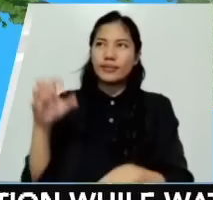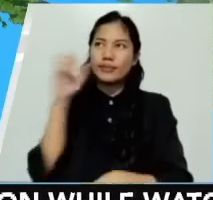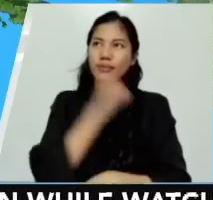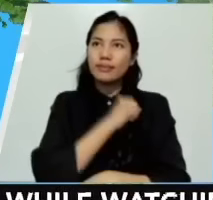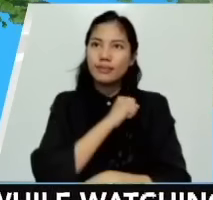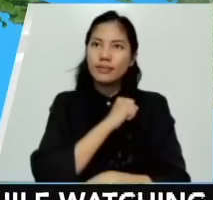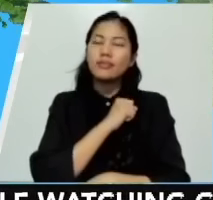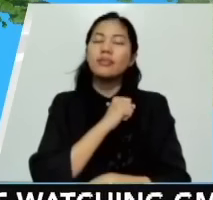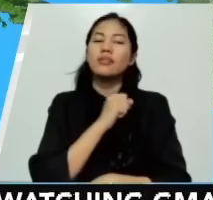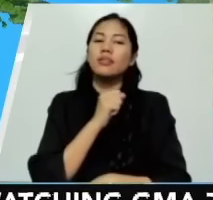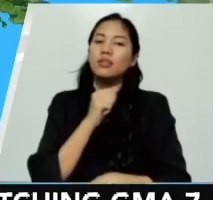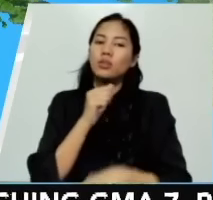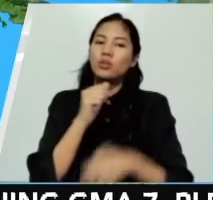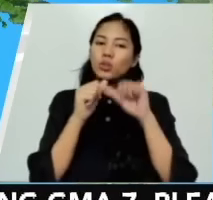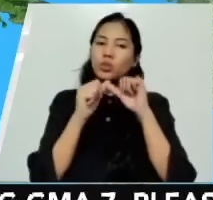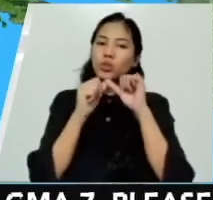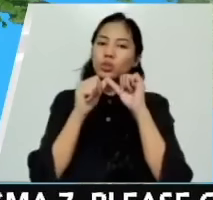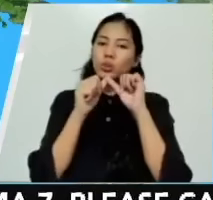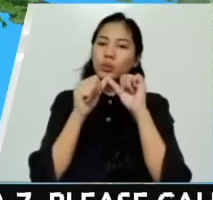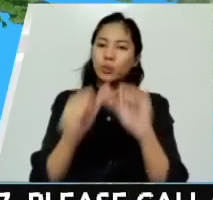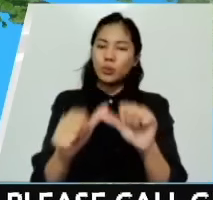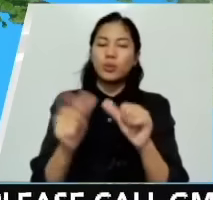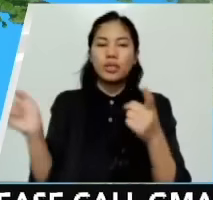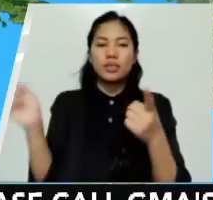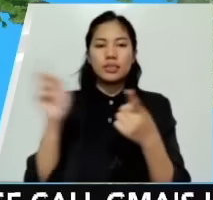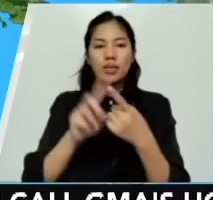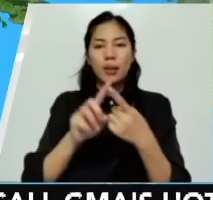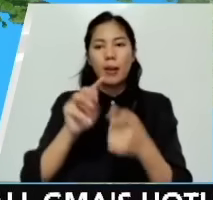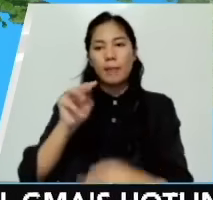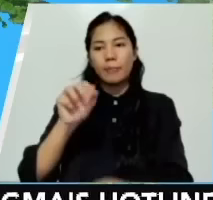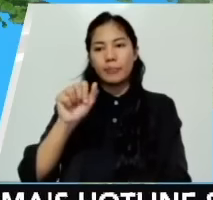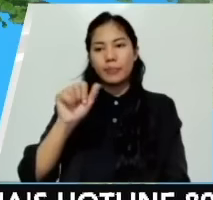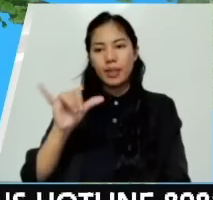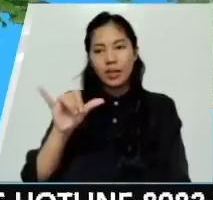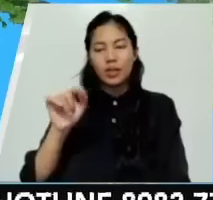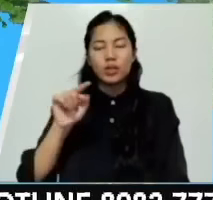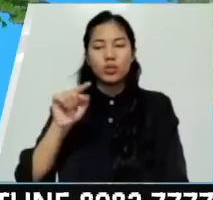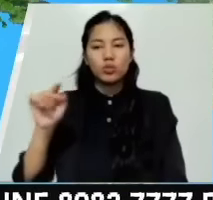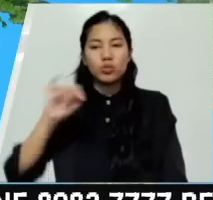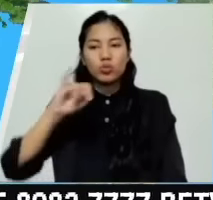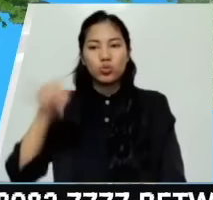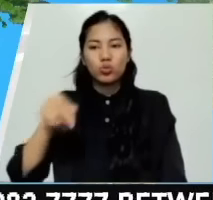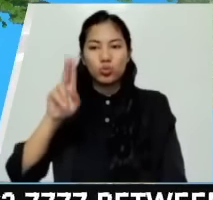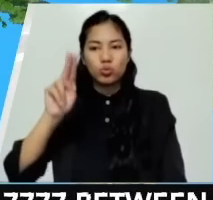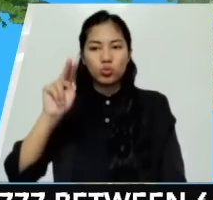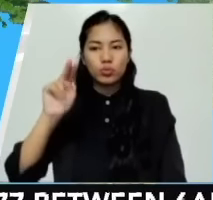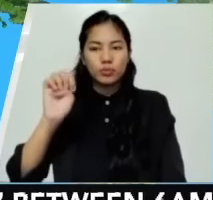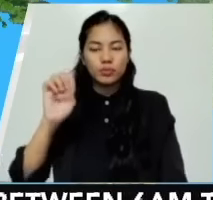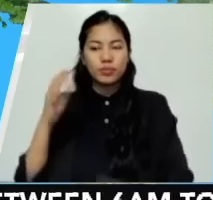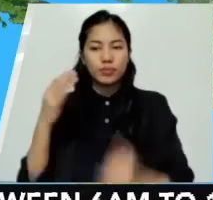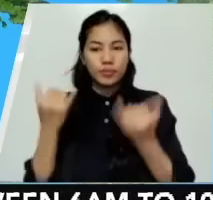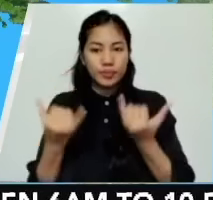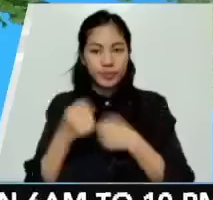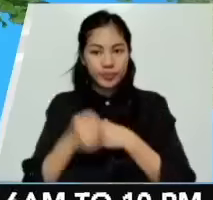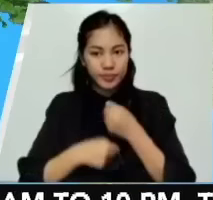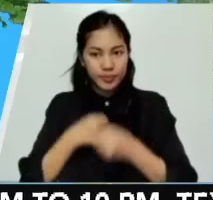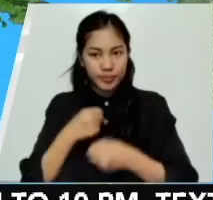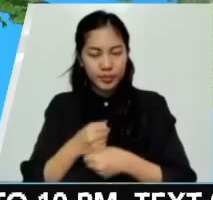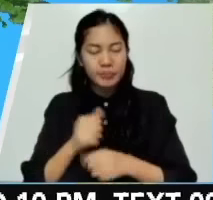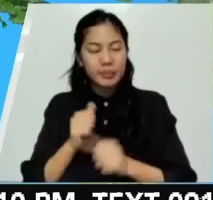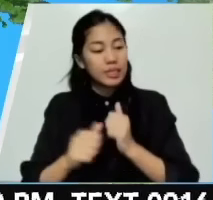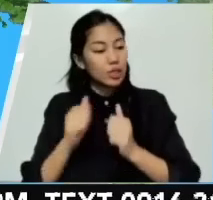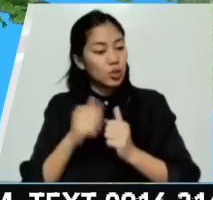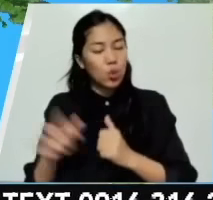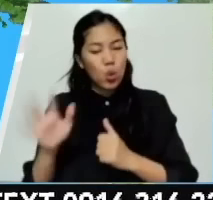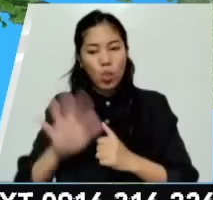hanggang siguro May or June pa po ng taon later. Okay. Mm-hmm. So talagang whole of government at whole of country approach para dito